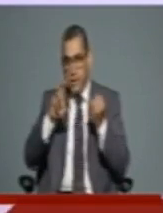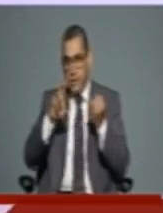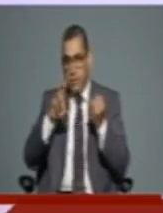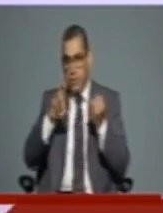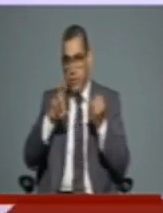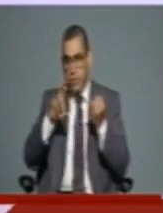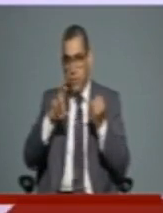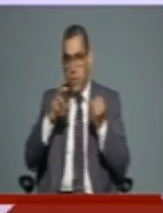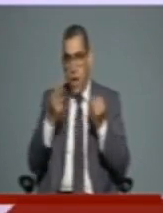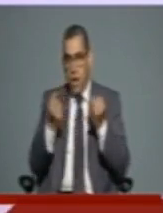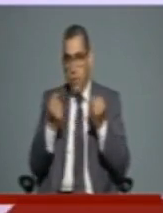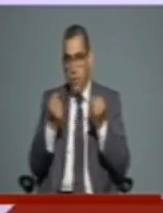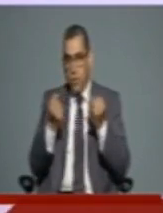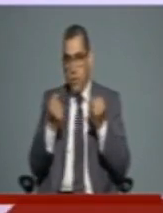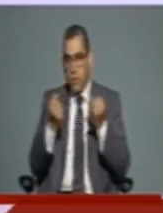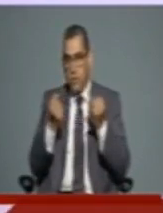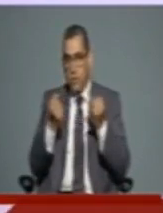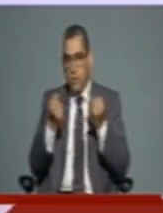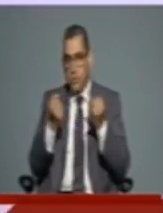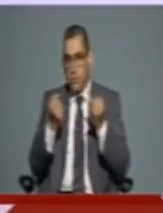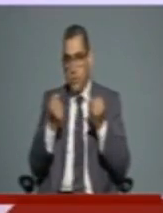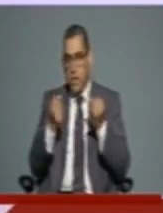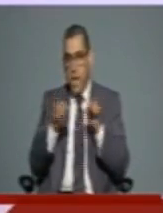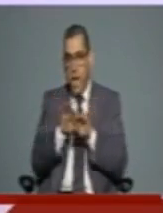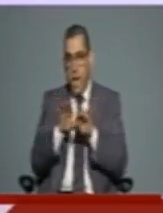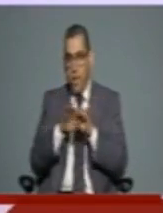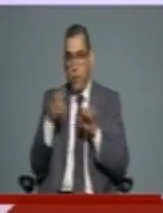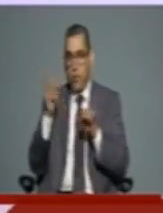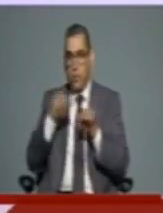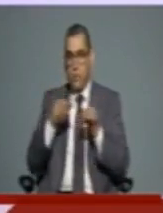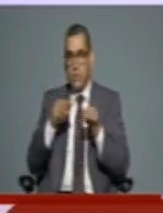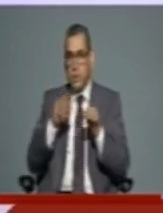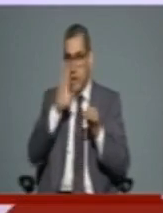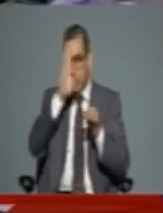واربع قمح والاثنين